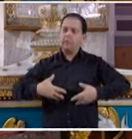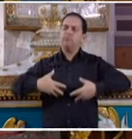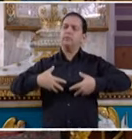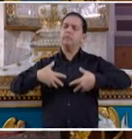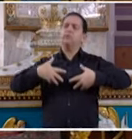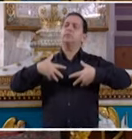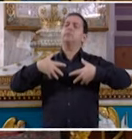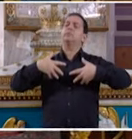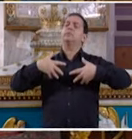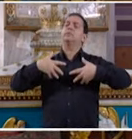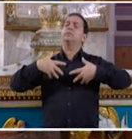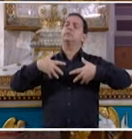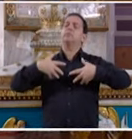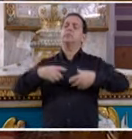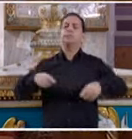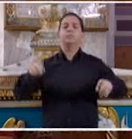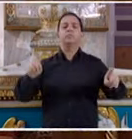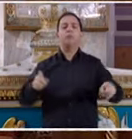τη.